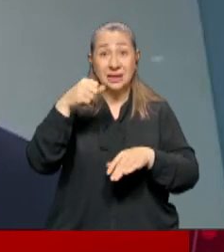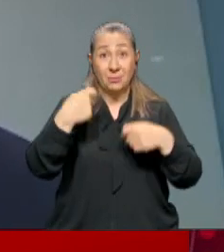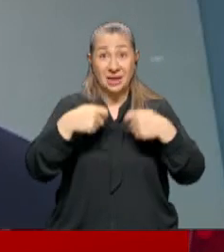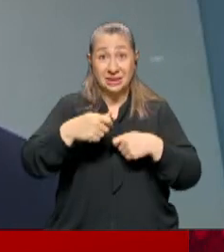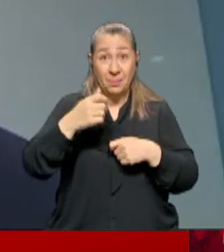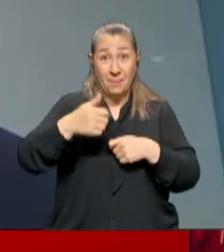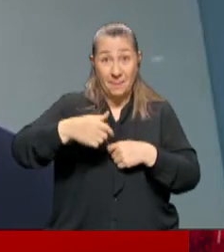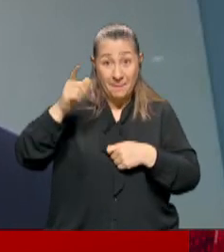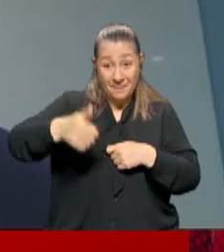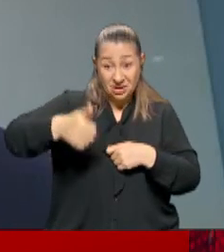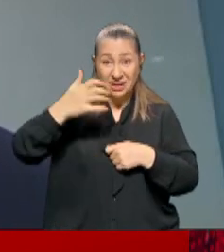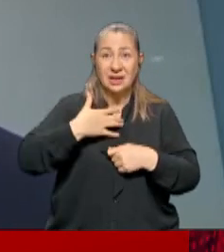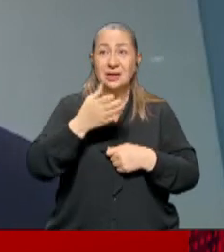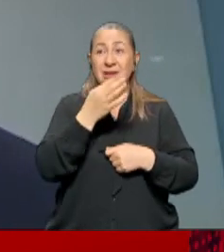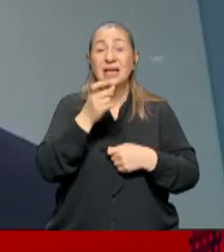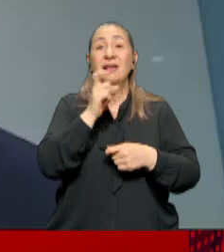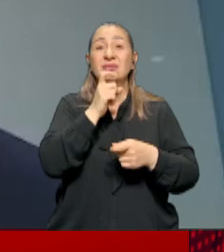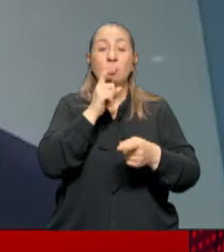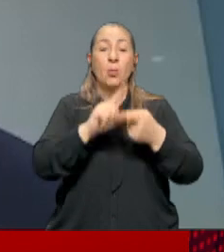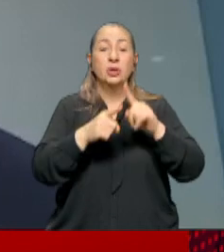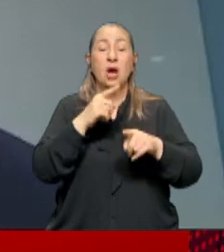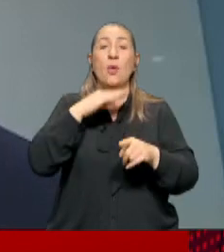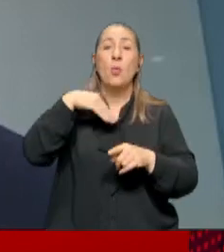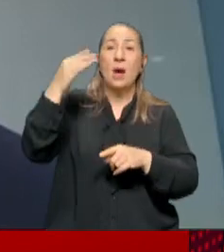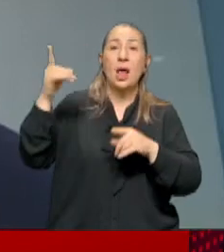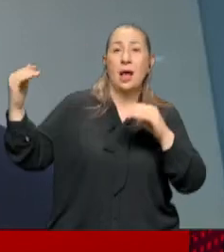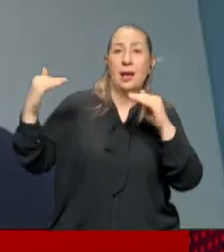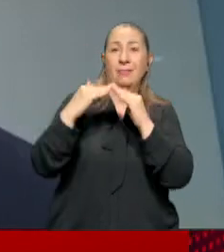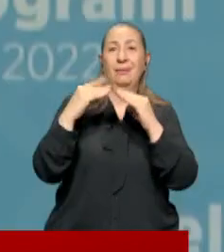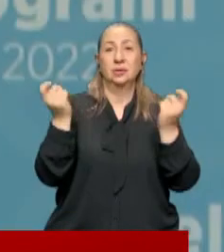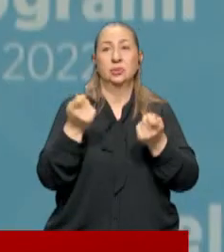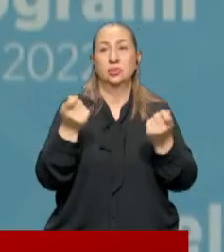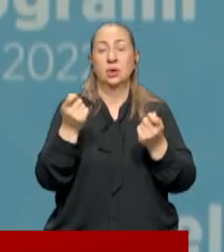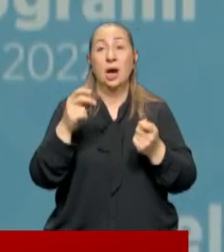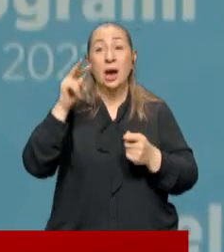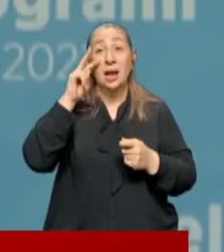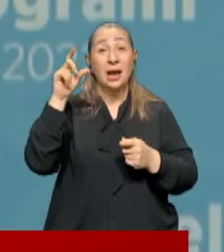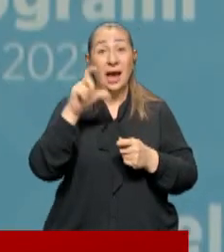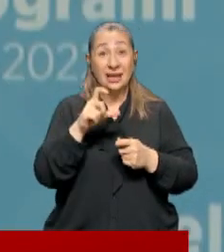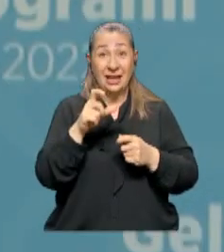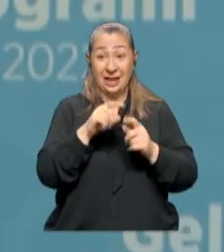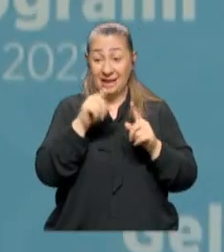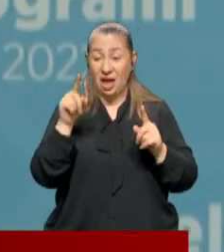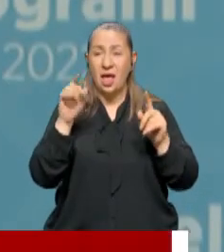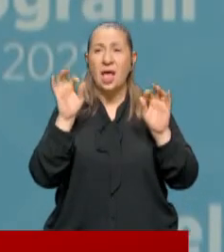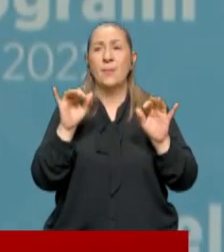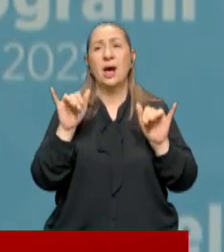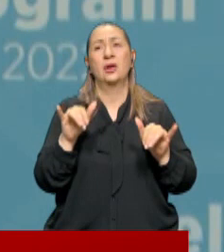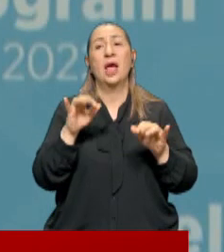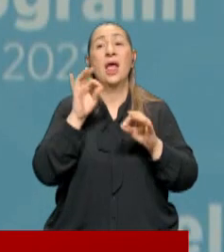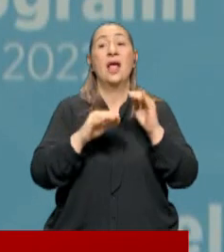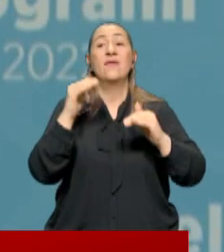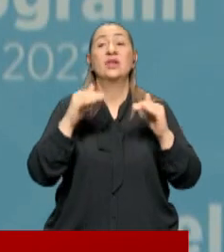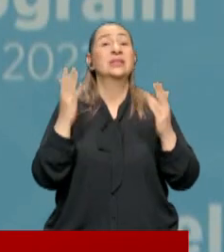Bankası başkanı kendi beceriksizliği ve yanlış politikanın yurtdışındaki olaylarla öpmeye çalışıyor Aralık ayından itibaren her ayı